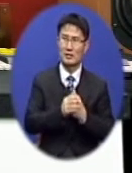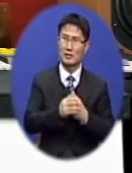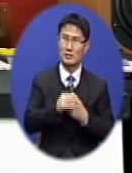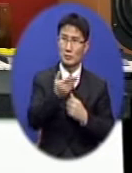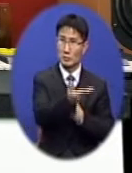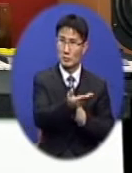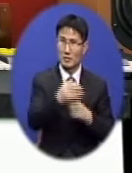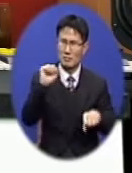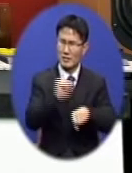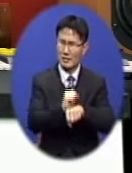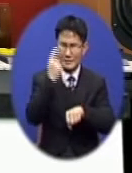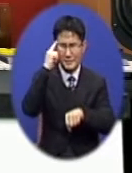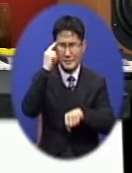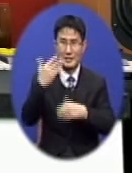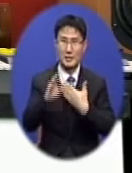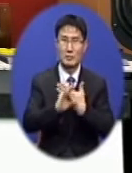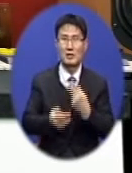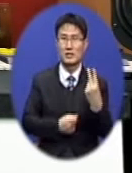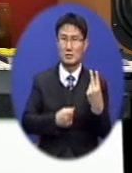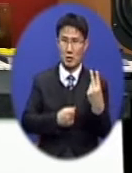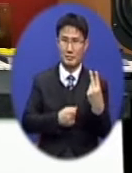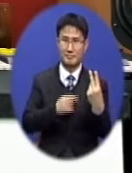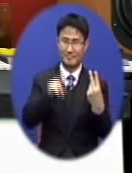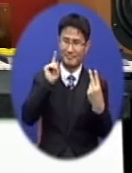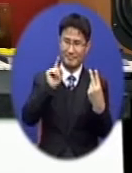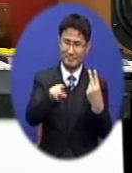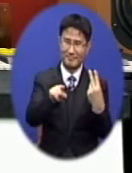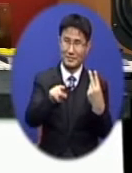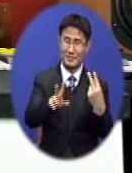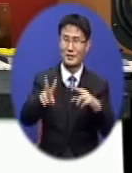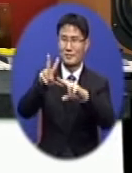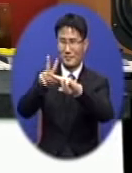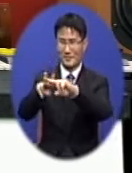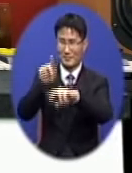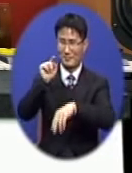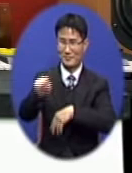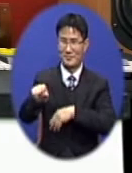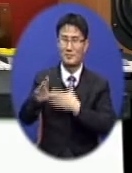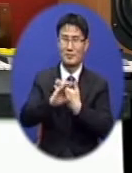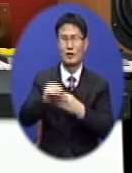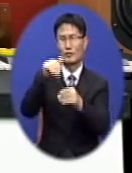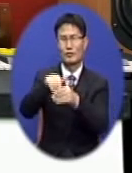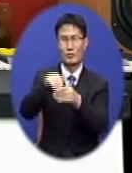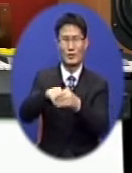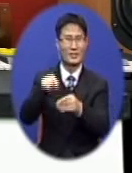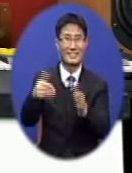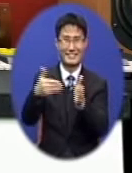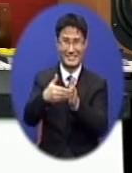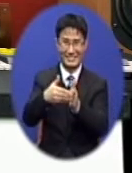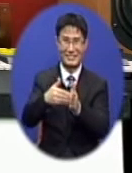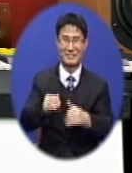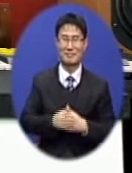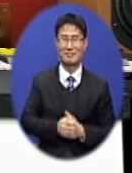참 잘하셨다 하시는 분들은 2번을 누르시고 우물정자를 누르시면 투표가